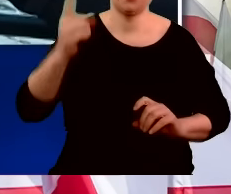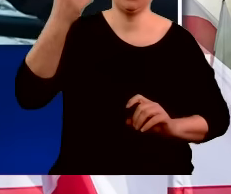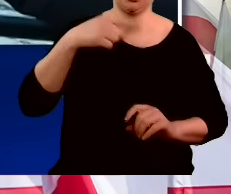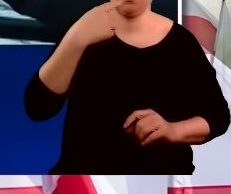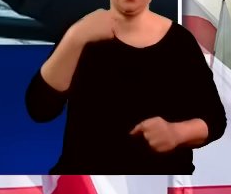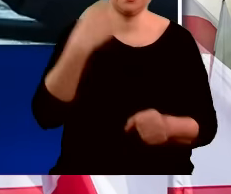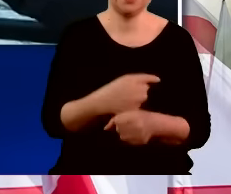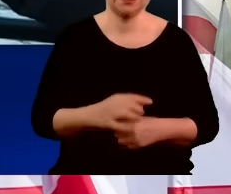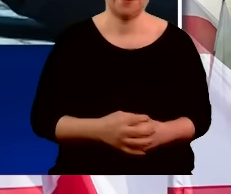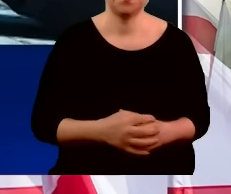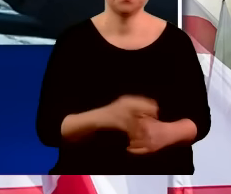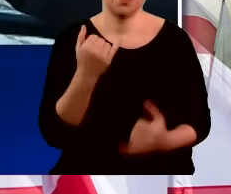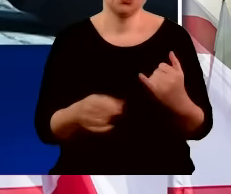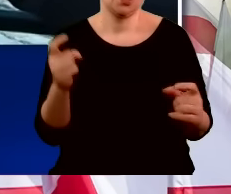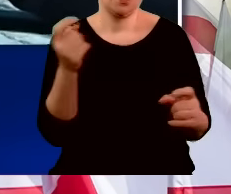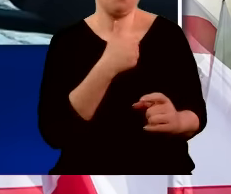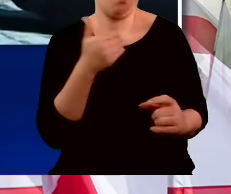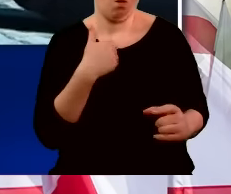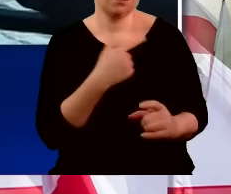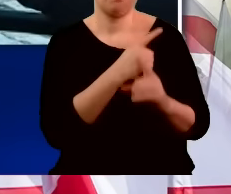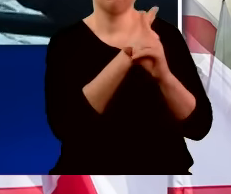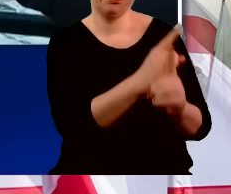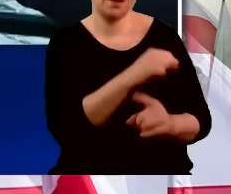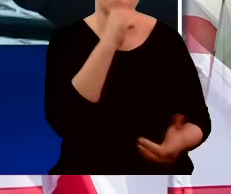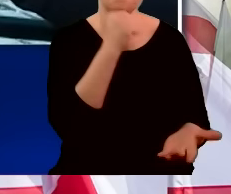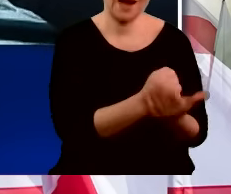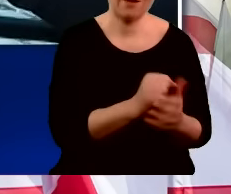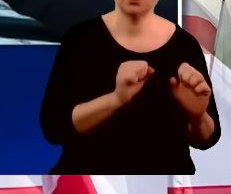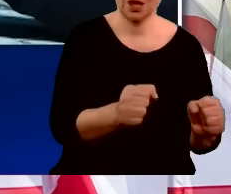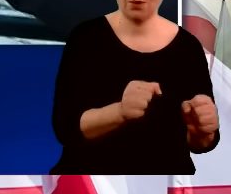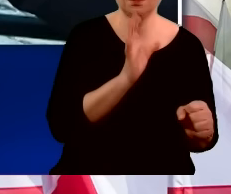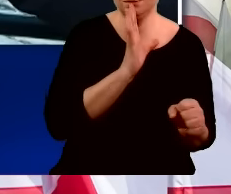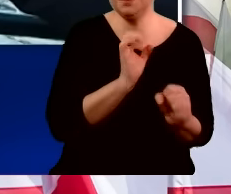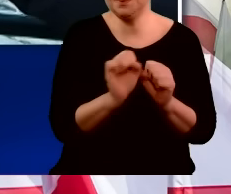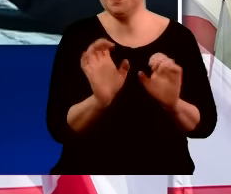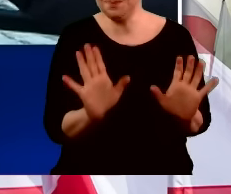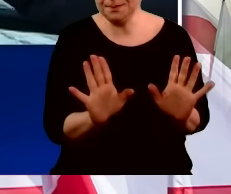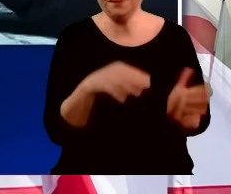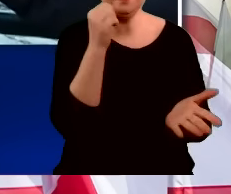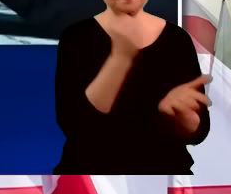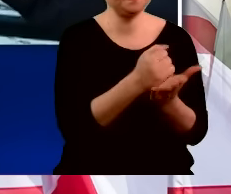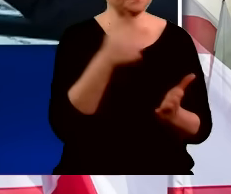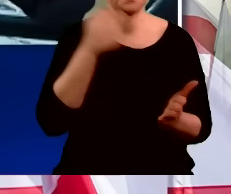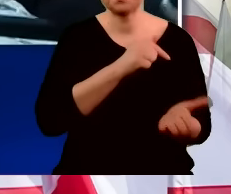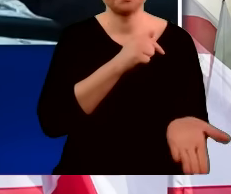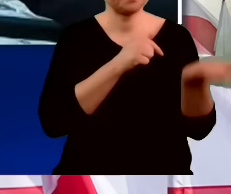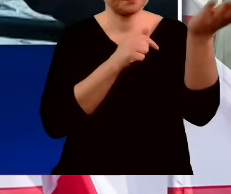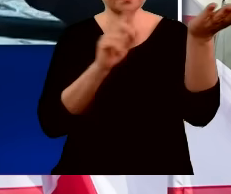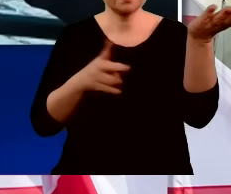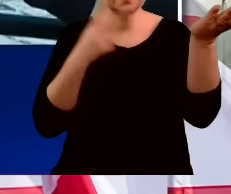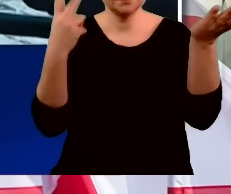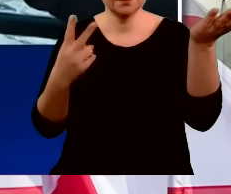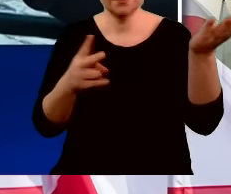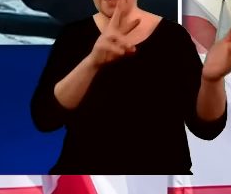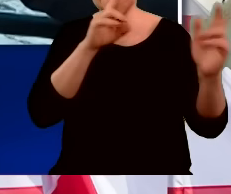prawa, a za takie się mienimy, to proszę pamiętać, że to prawo ma być decydujące i interpretacja